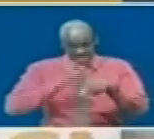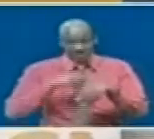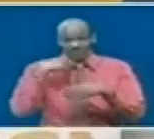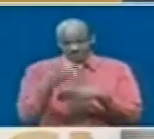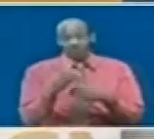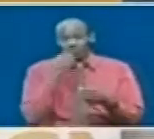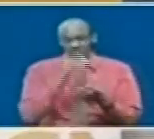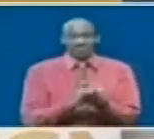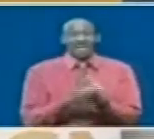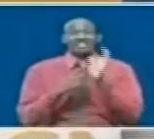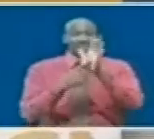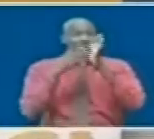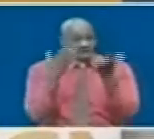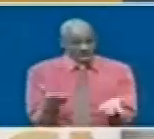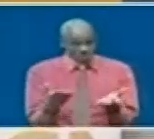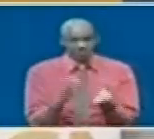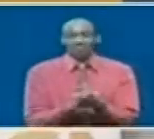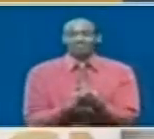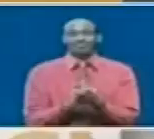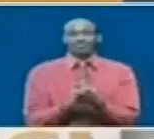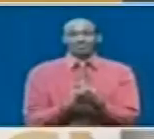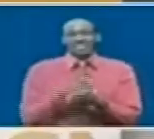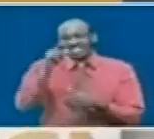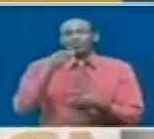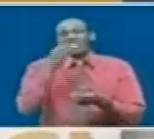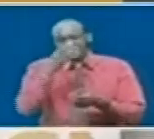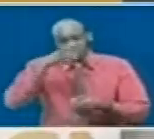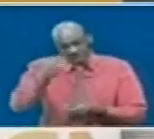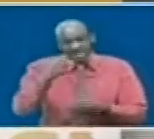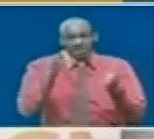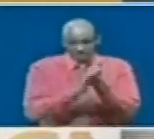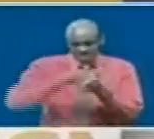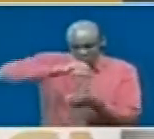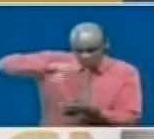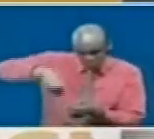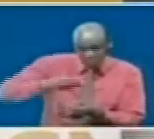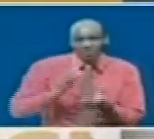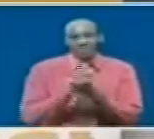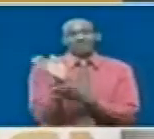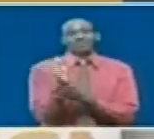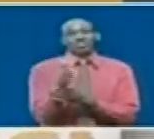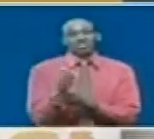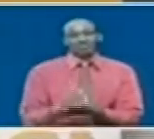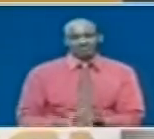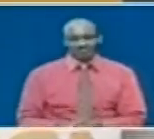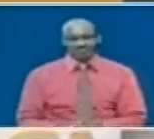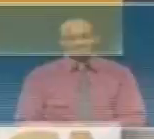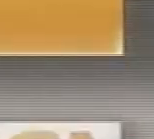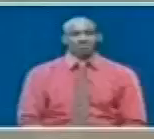chakula. Mfano katika sentensi: alikula ugali kwa kutoea kwa samaki.